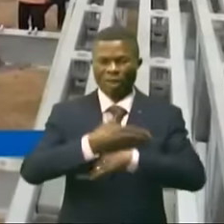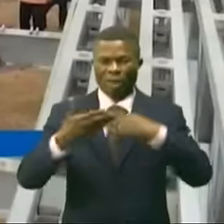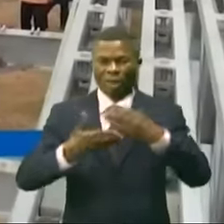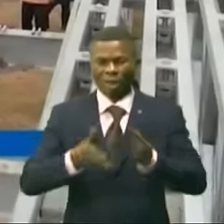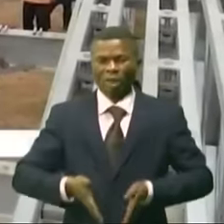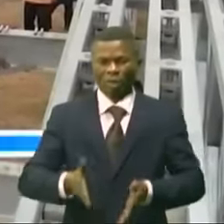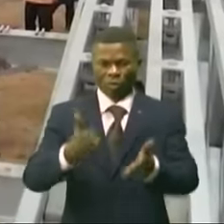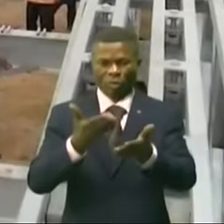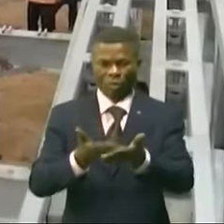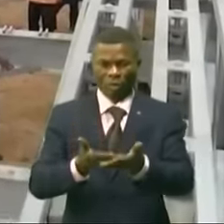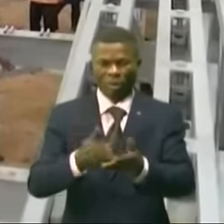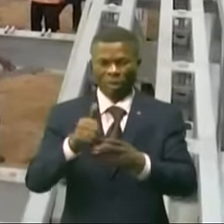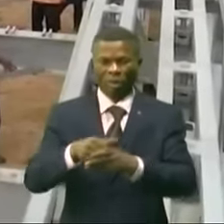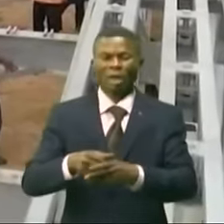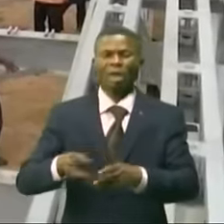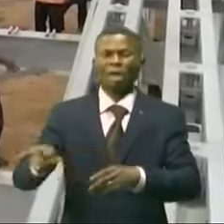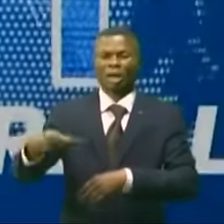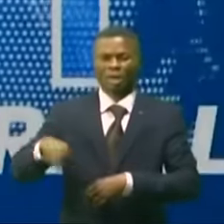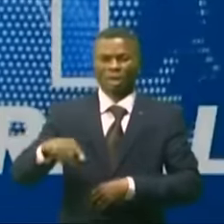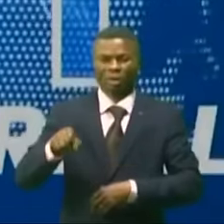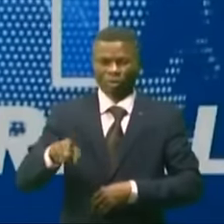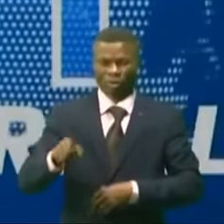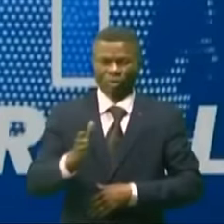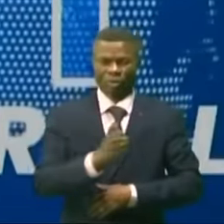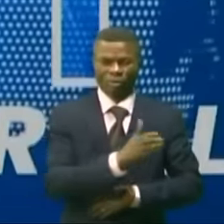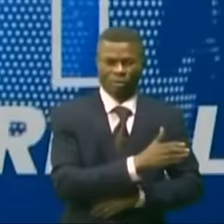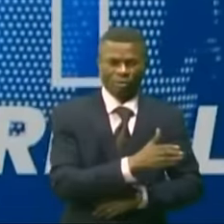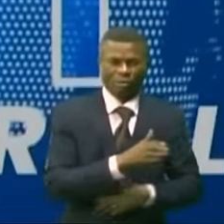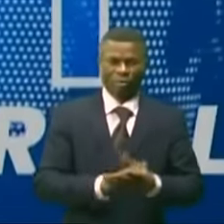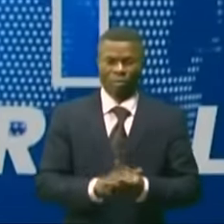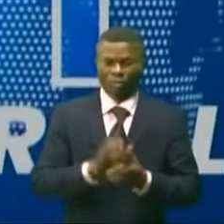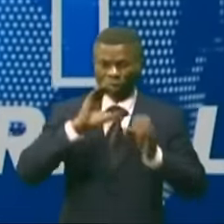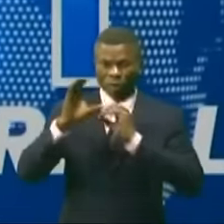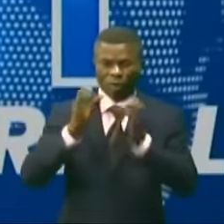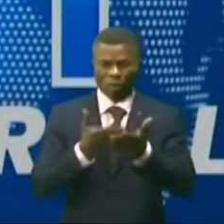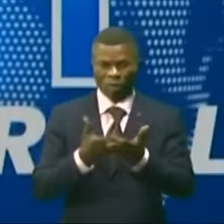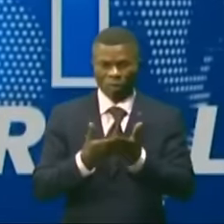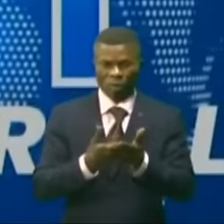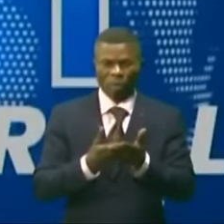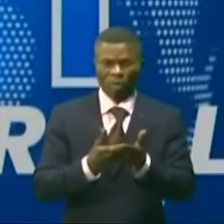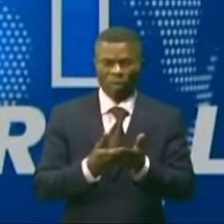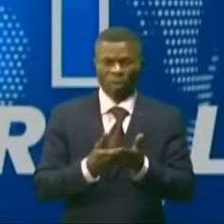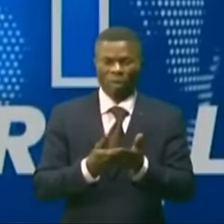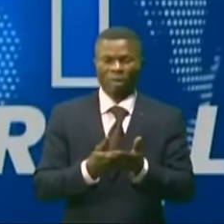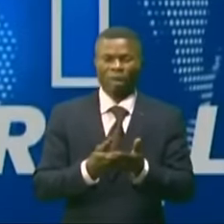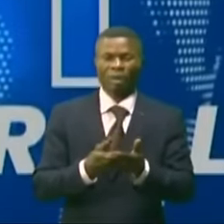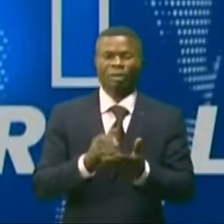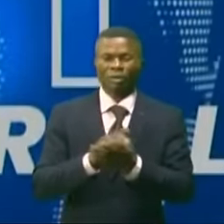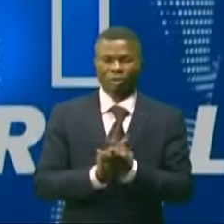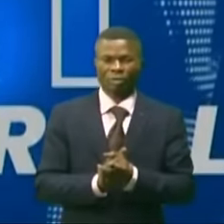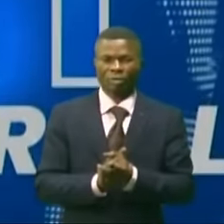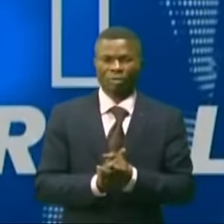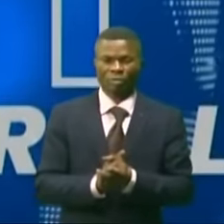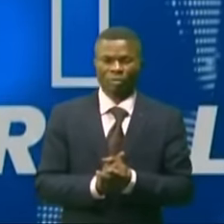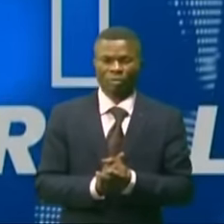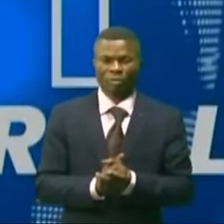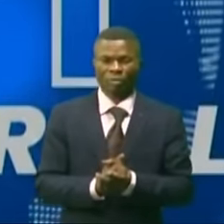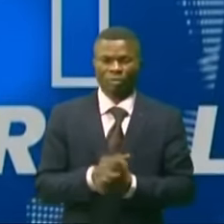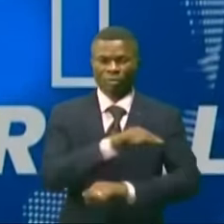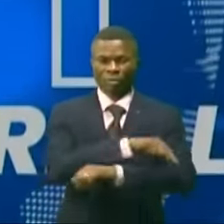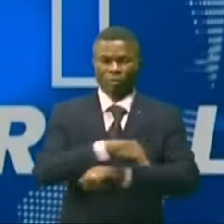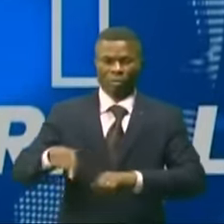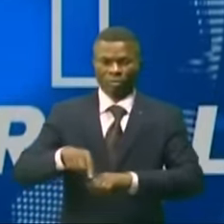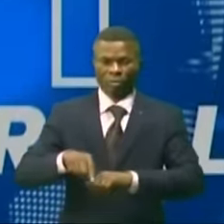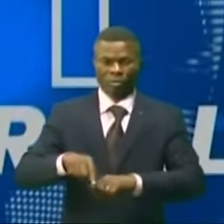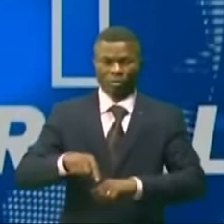routières dans la région et puis ce communiqué officiel avant de terminer ce journal le cabinet